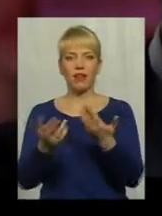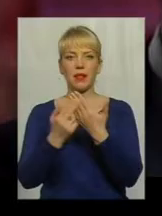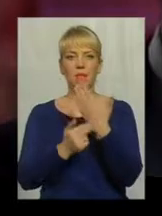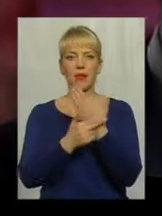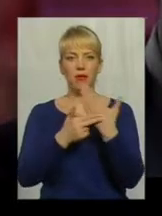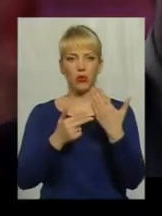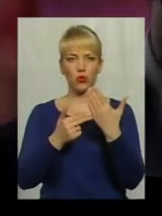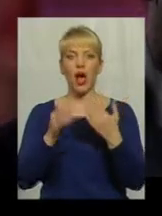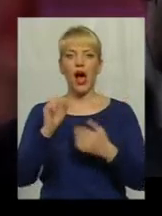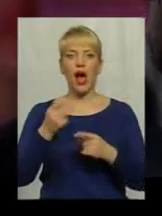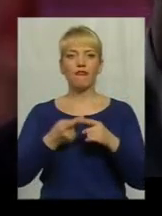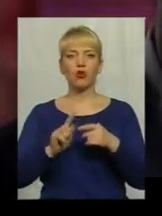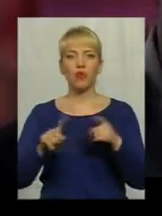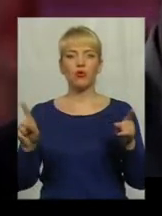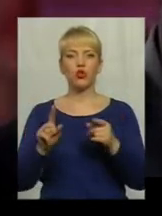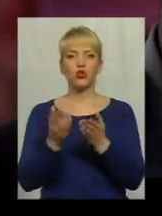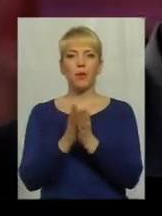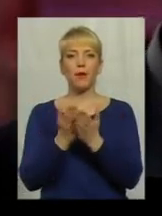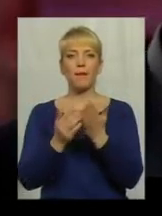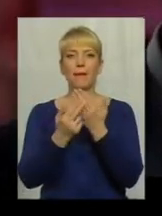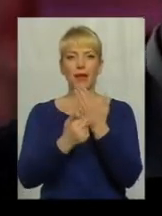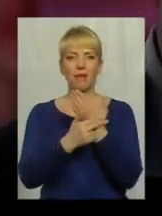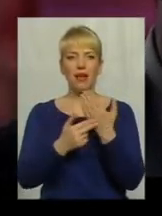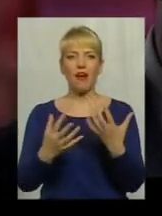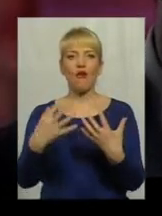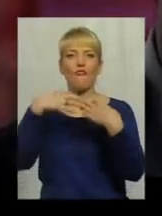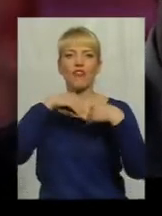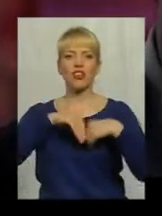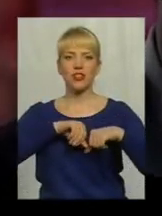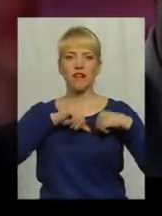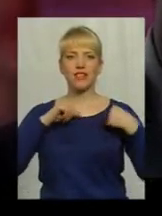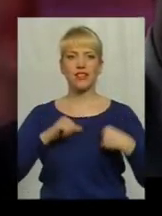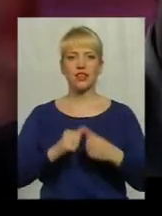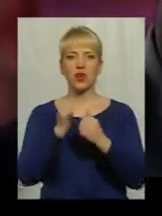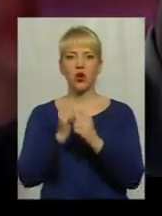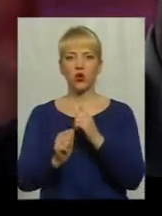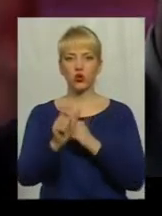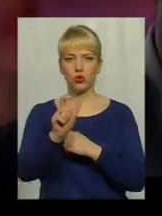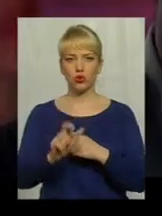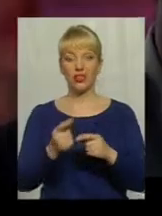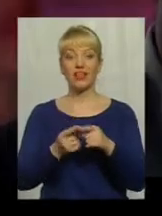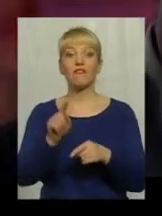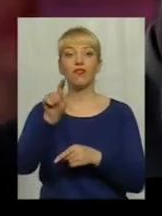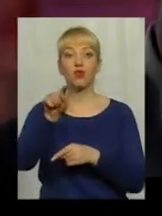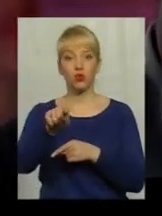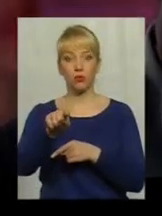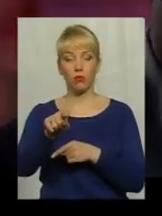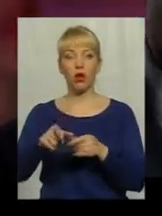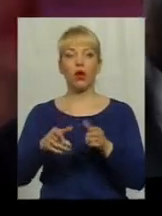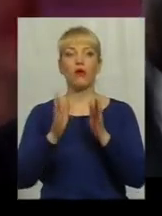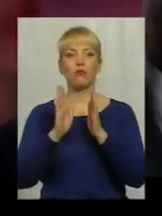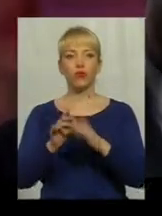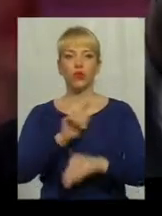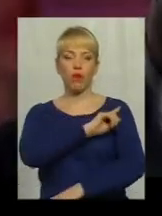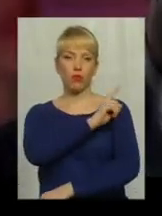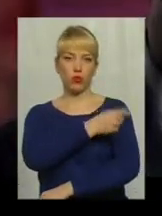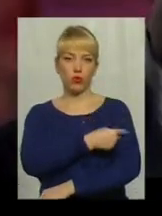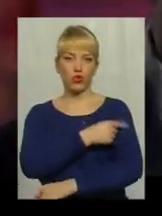а потреба є в тому, щоби Біблія війшла в серце кожної людини. І ось в цьому буде потужна